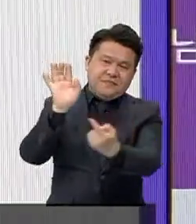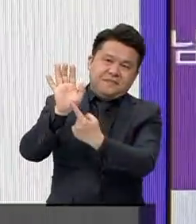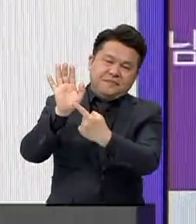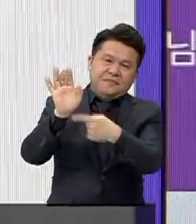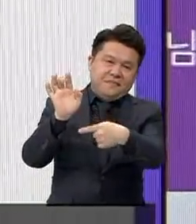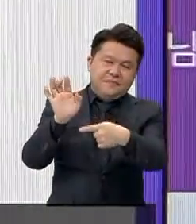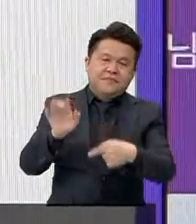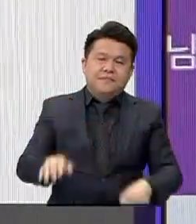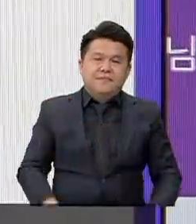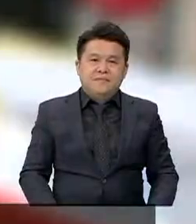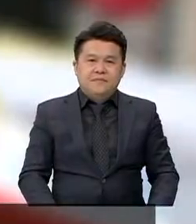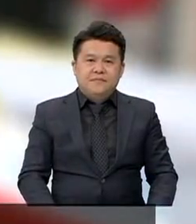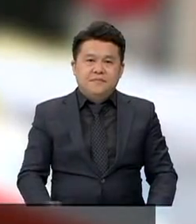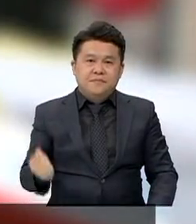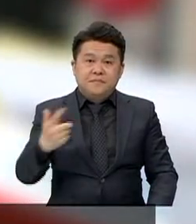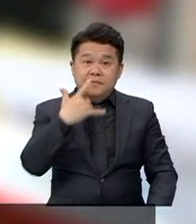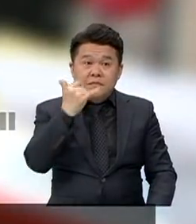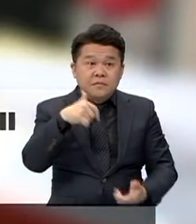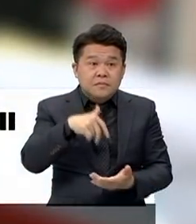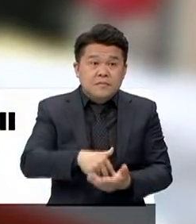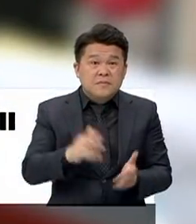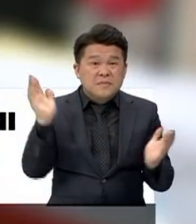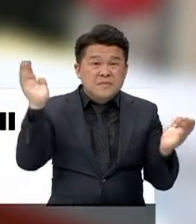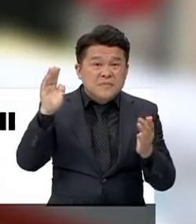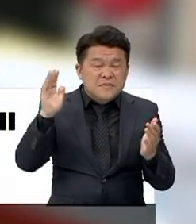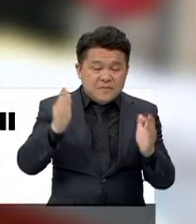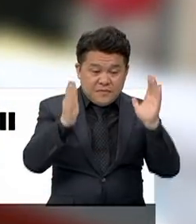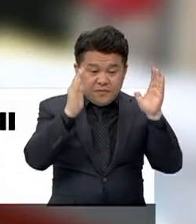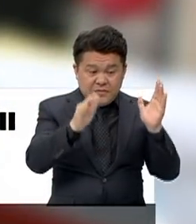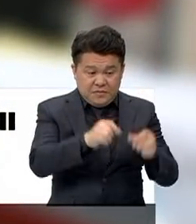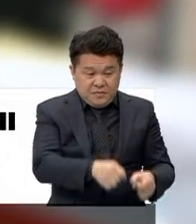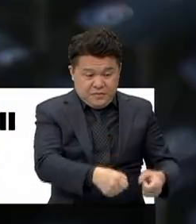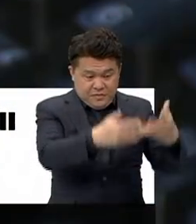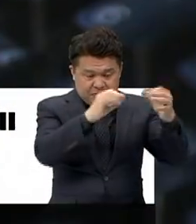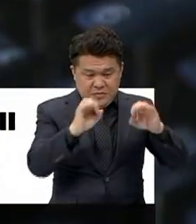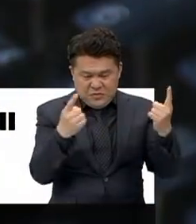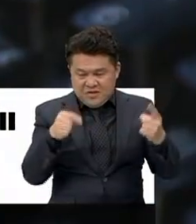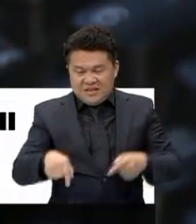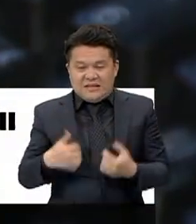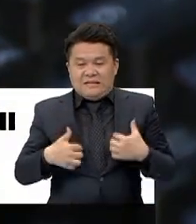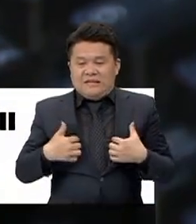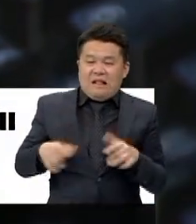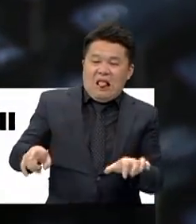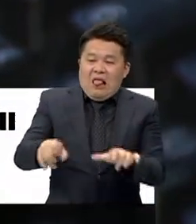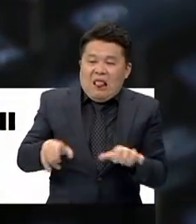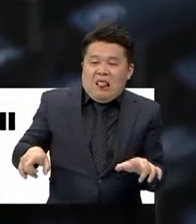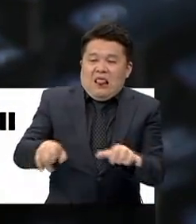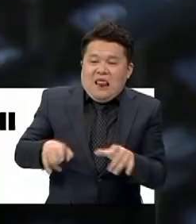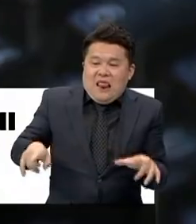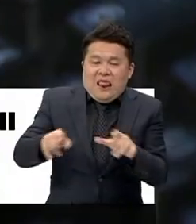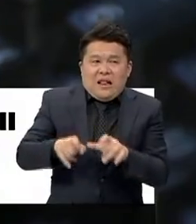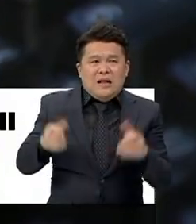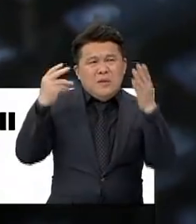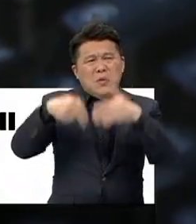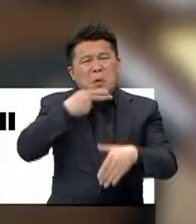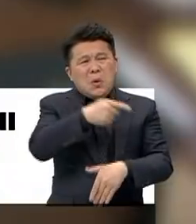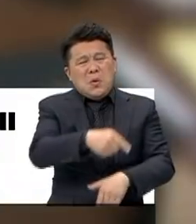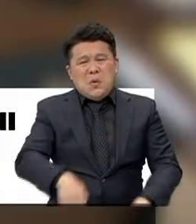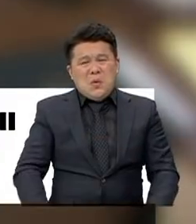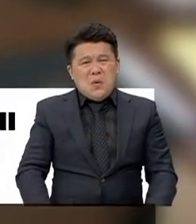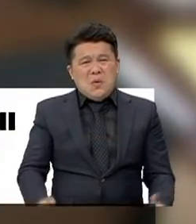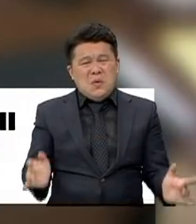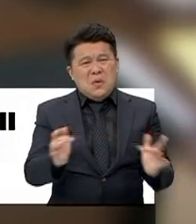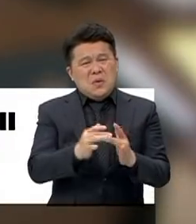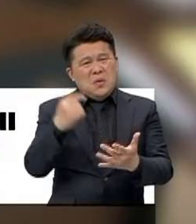했습니다. 일부 학부모들은 학생들이 온라인 수업을 켜놓고 게임을 하는 등 학습에 집중하지 않는다며 온라인